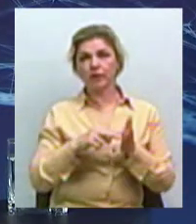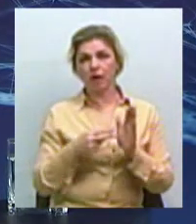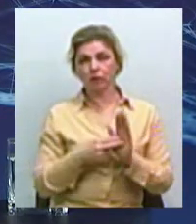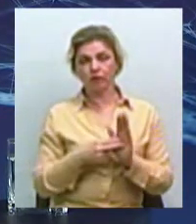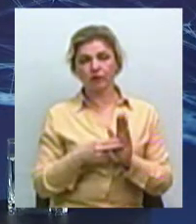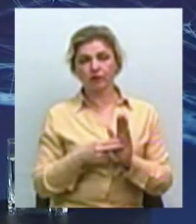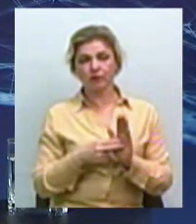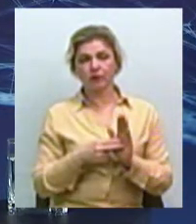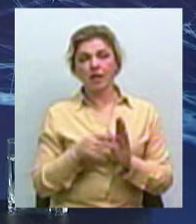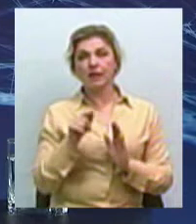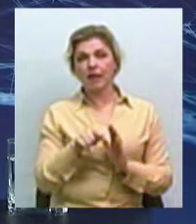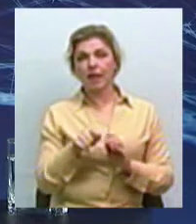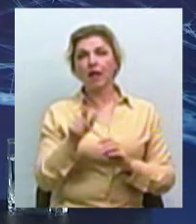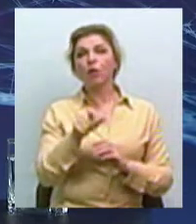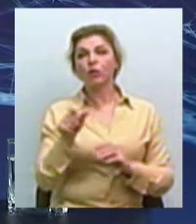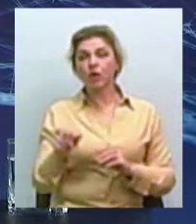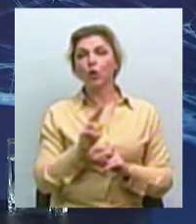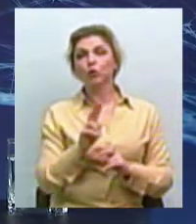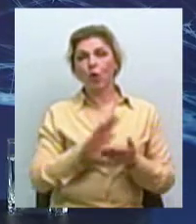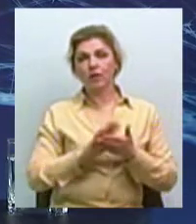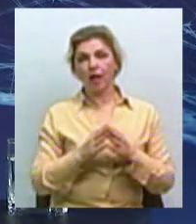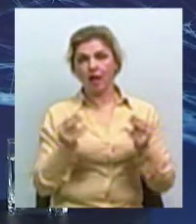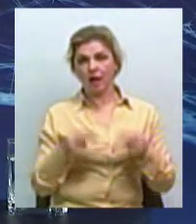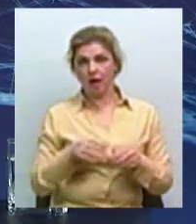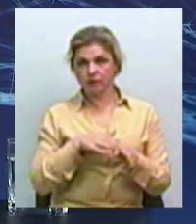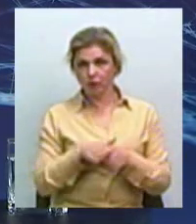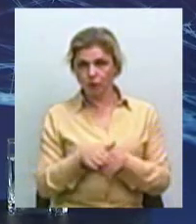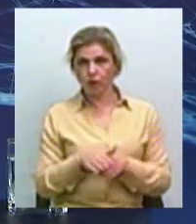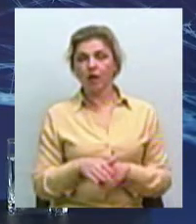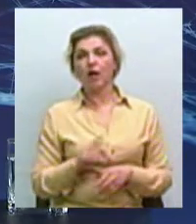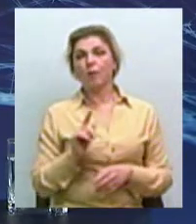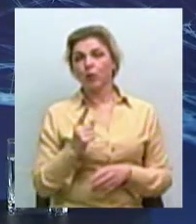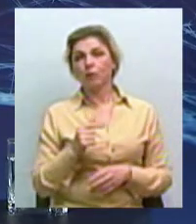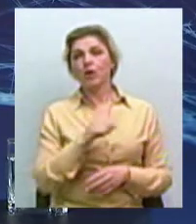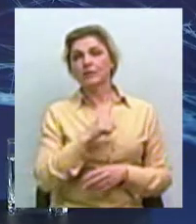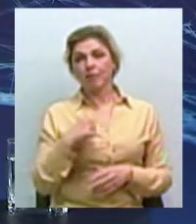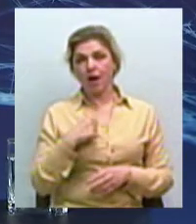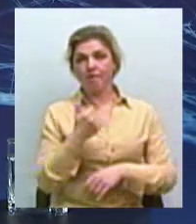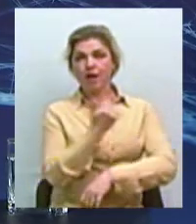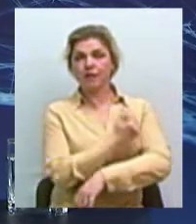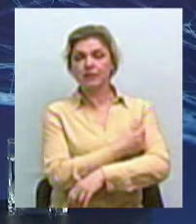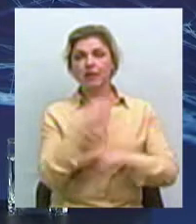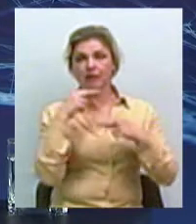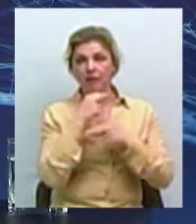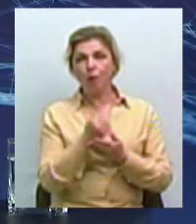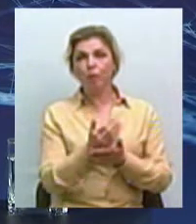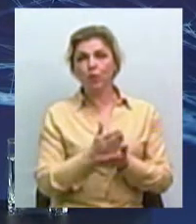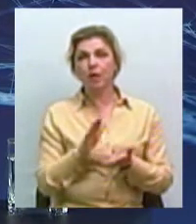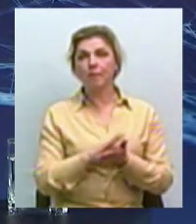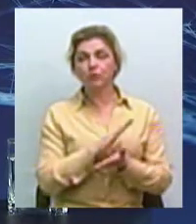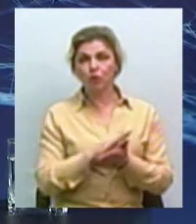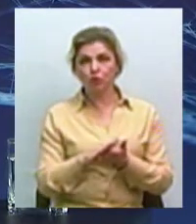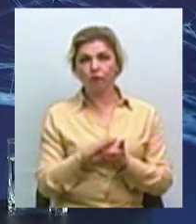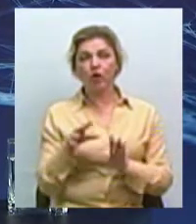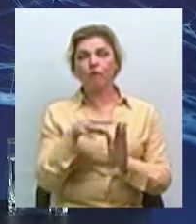те населення, яке уклало декларацію. Адже сама вакцинація як послуга, безкоштовна послуга,